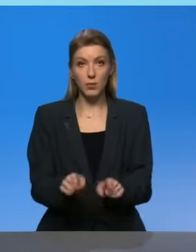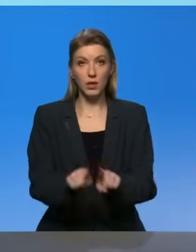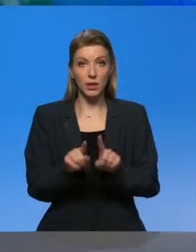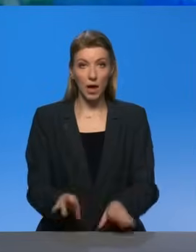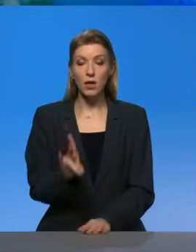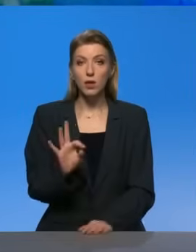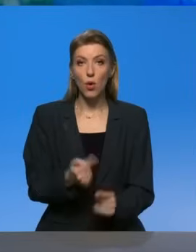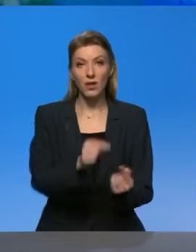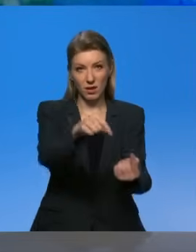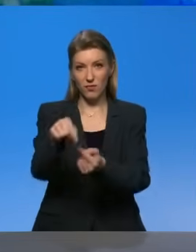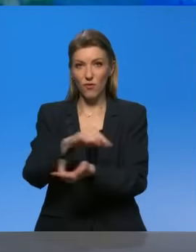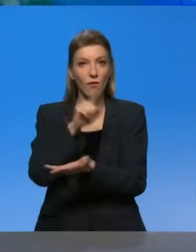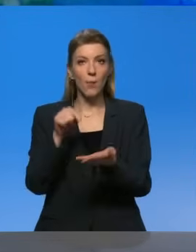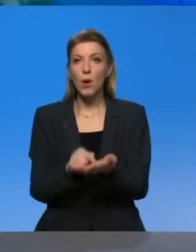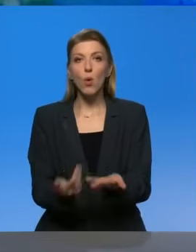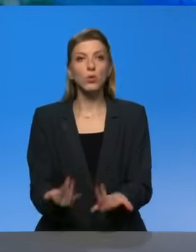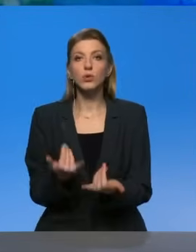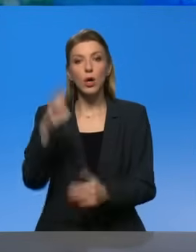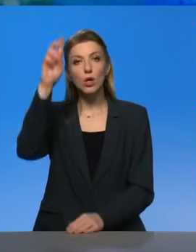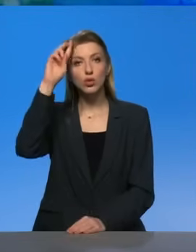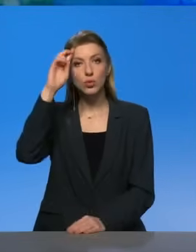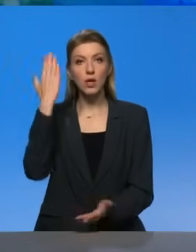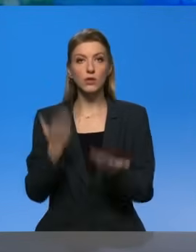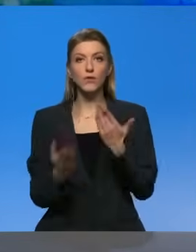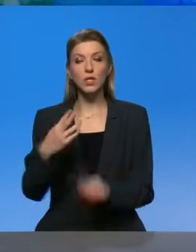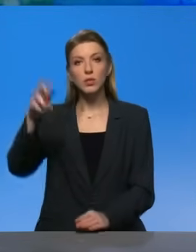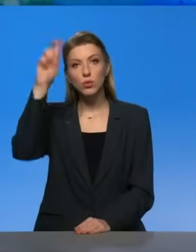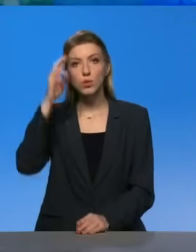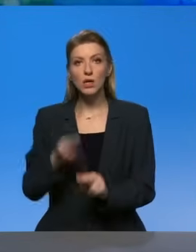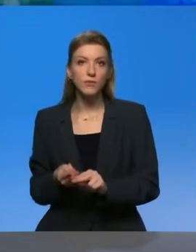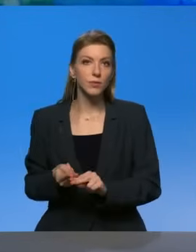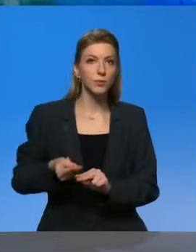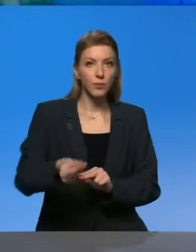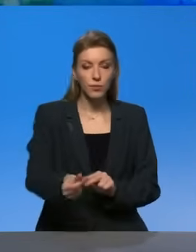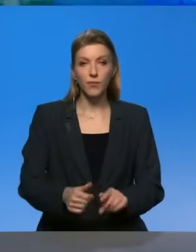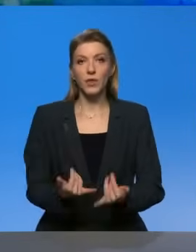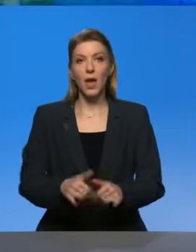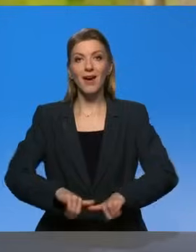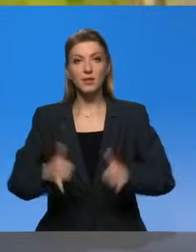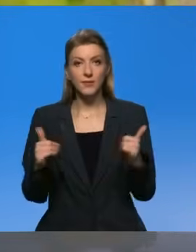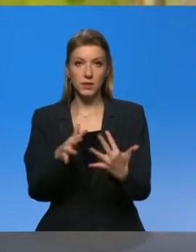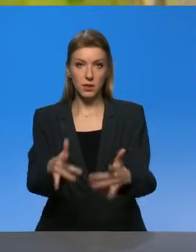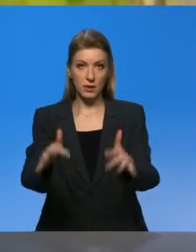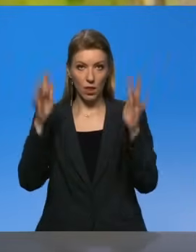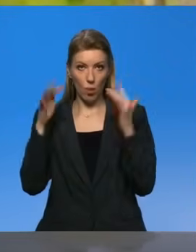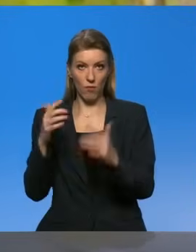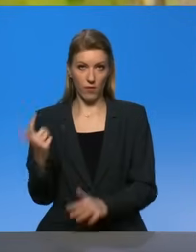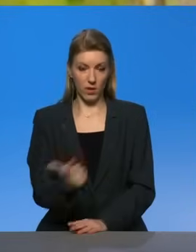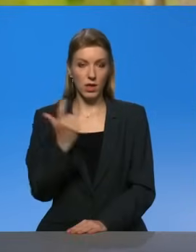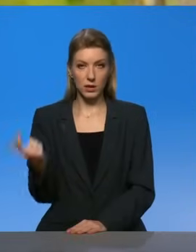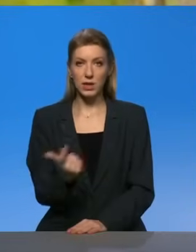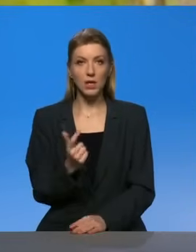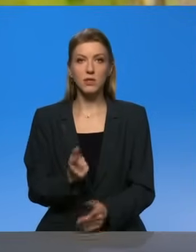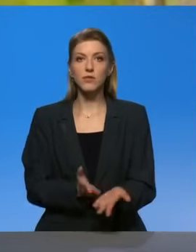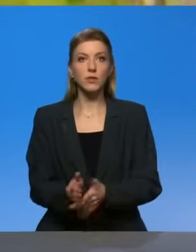вопрос. Это государство, если оно вкладывает гигантские средства в развитие садовой отрасли, чтобы его